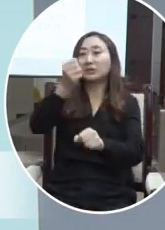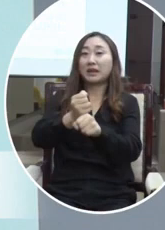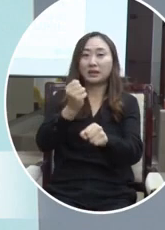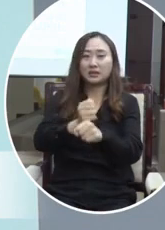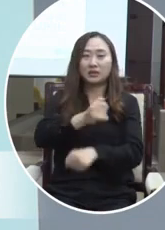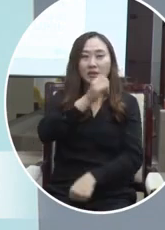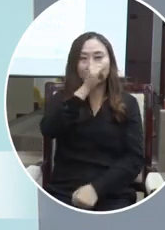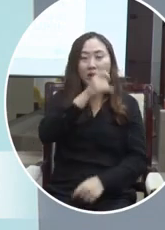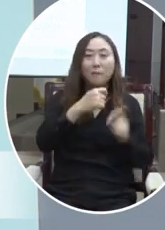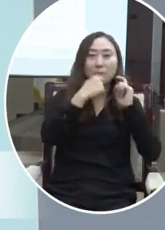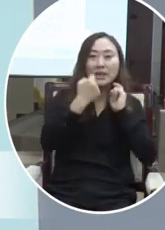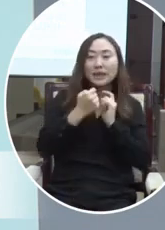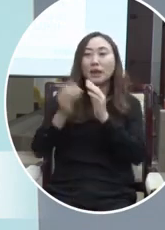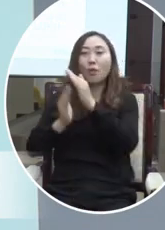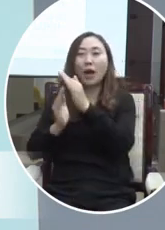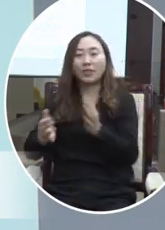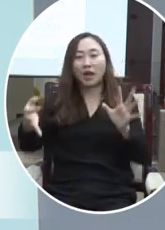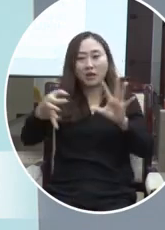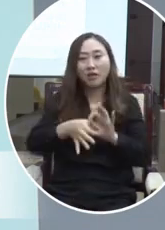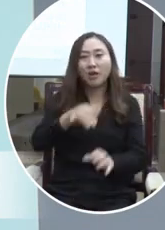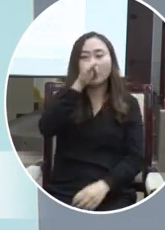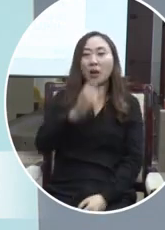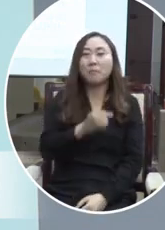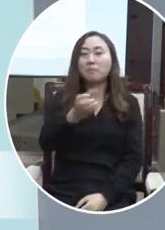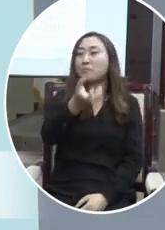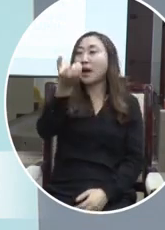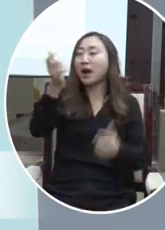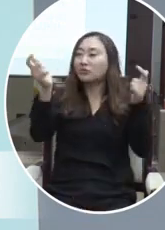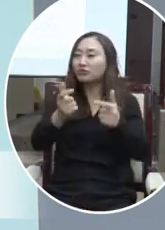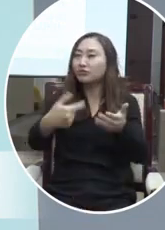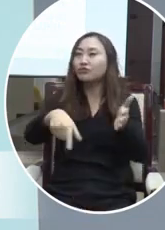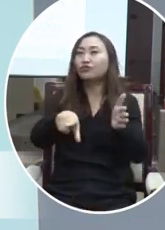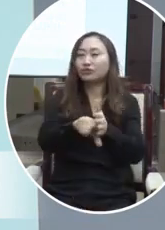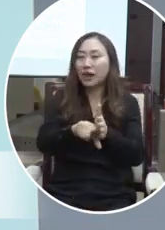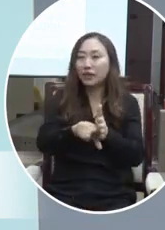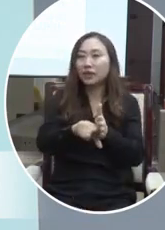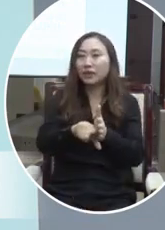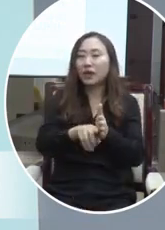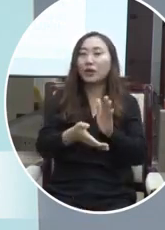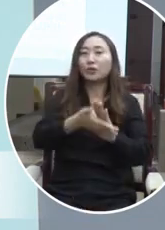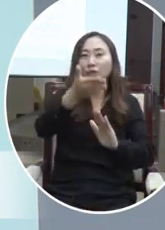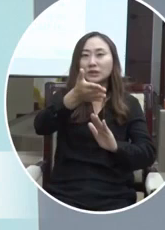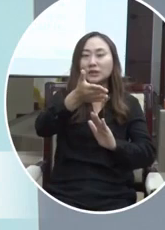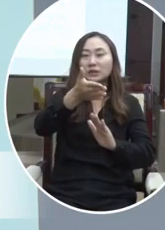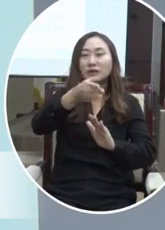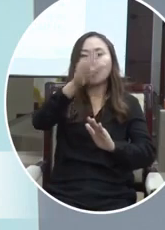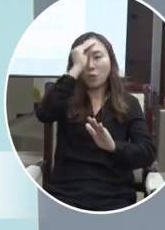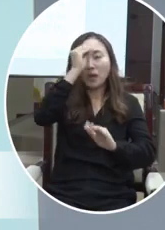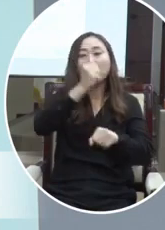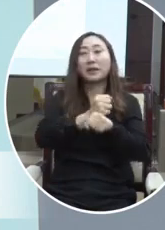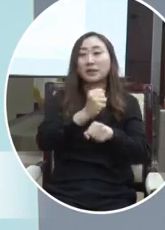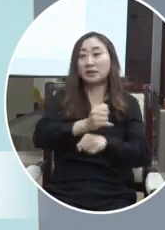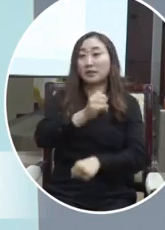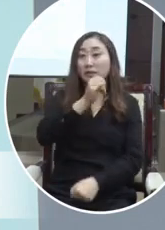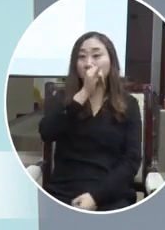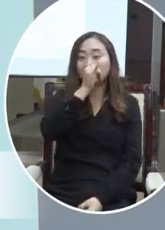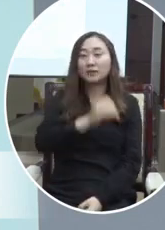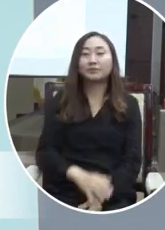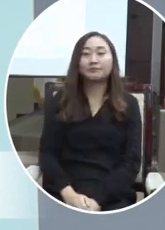지역이 주도하여 지역 실정에 맞게 온실가스 감축에 기여하는 선도적인 탄소중립 이행 도시 모델을 구축하는